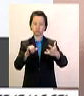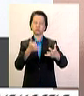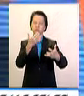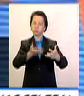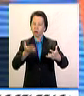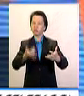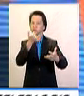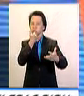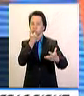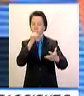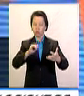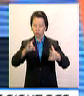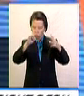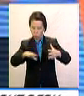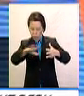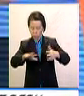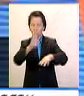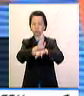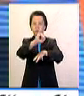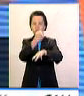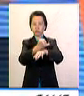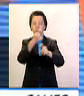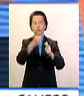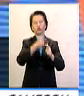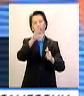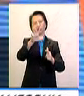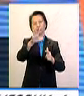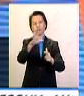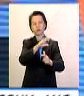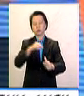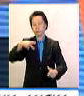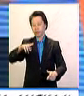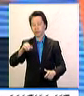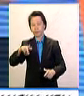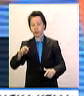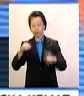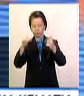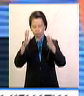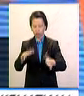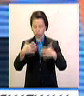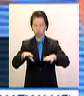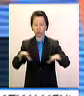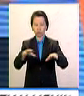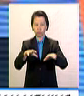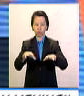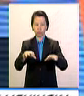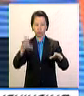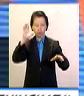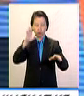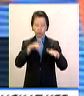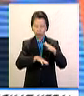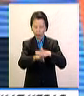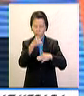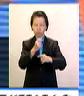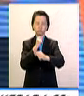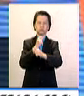terlarang ketika ujian rambang dijalankan di Bukit Jalil pada Mei lalu. Tambah PABM, atlet yang terlibat telah pun menjalani sesi pendengaran dalaman